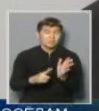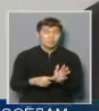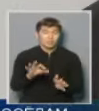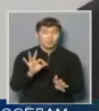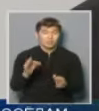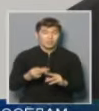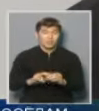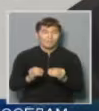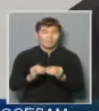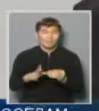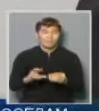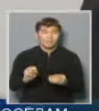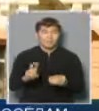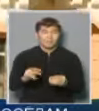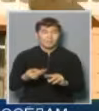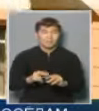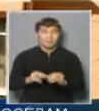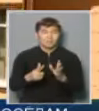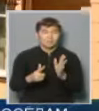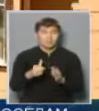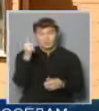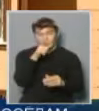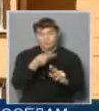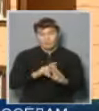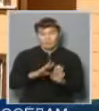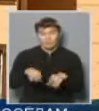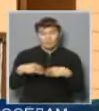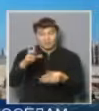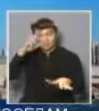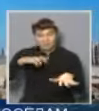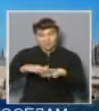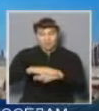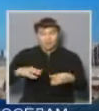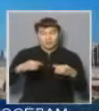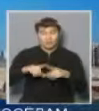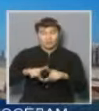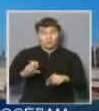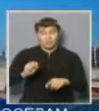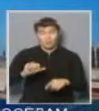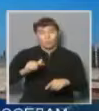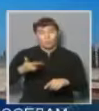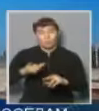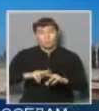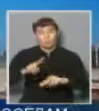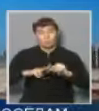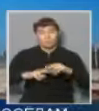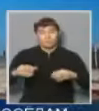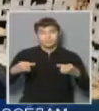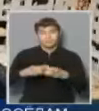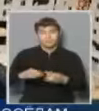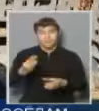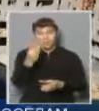1700-8416 от 15 апреля 2017 года, выданную государственным учреждением УГ архитектурно-строительного контроля